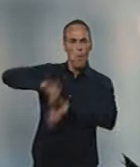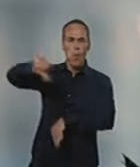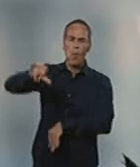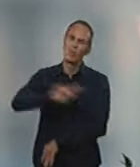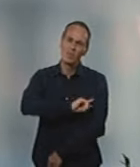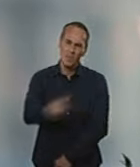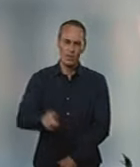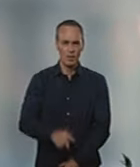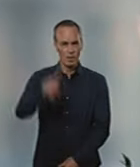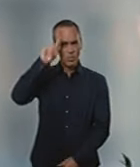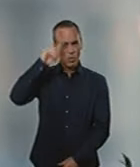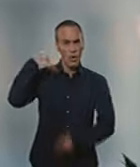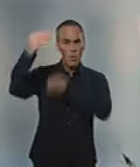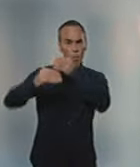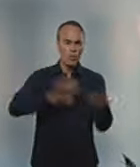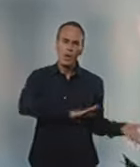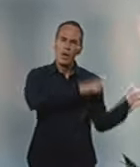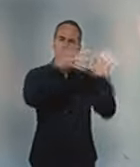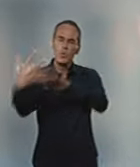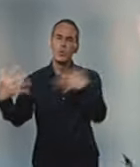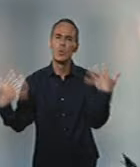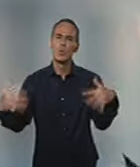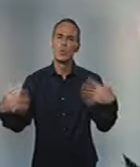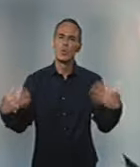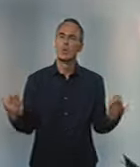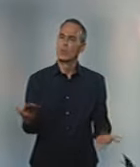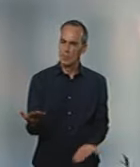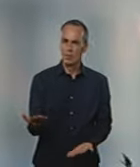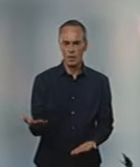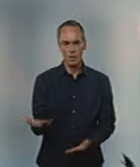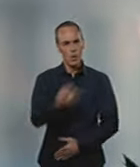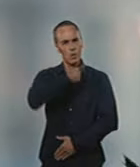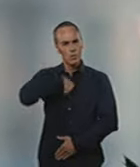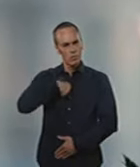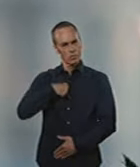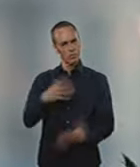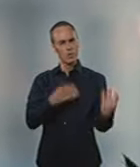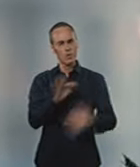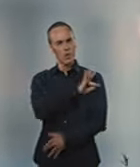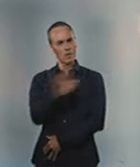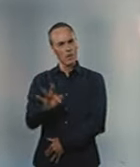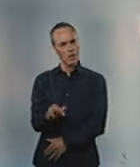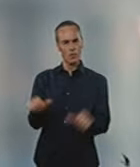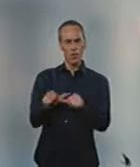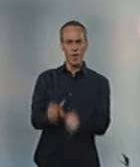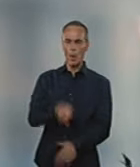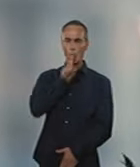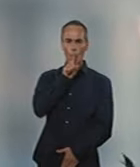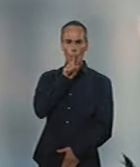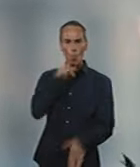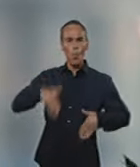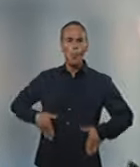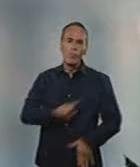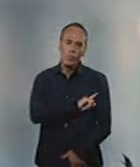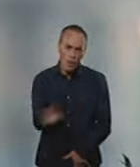en comprenant que dans dans un monre qui bouge autant nous ne pouvons pas nous autres Français demeurer immobiles